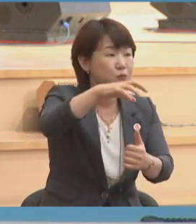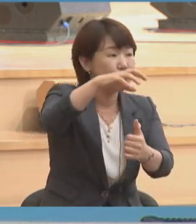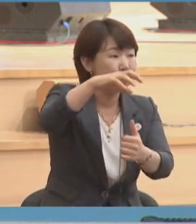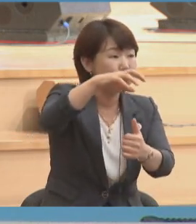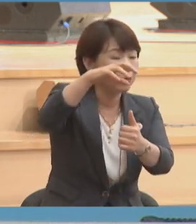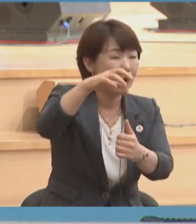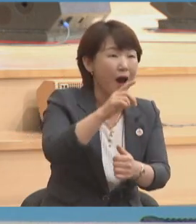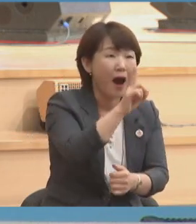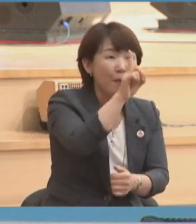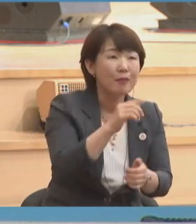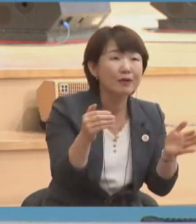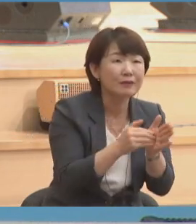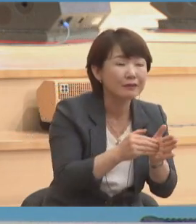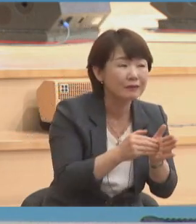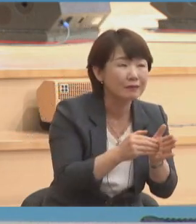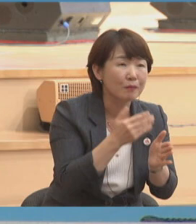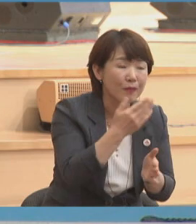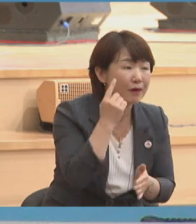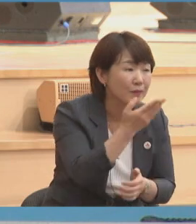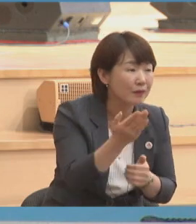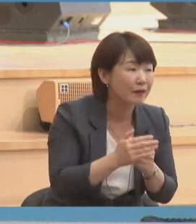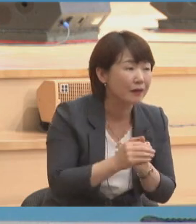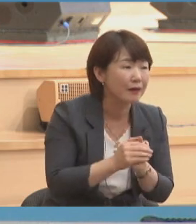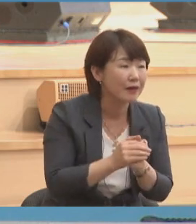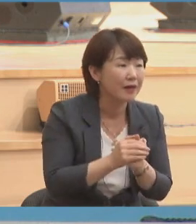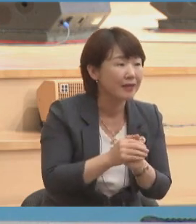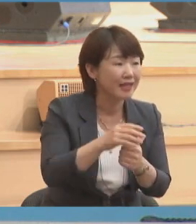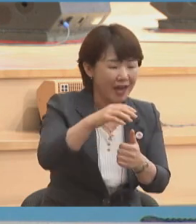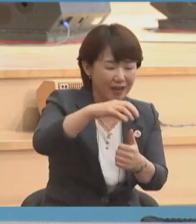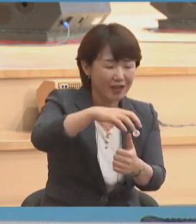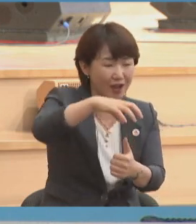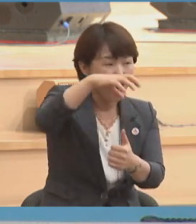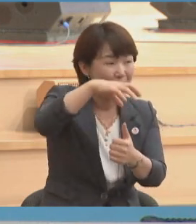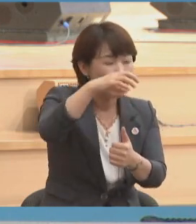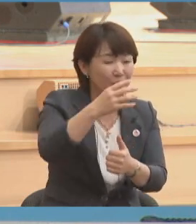한번 떼면 됩니까? 여러분 열기구 안 보셨나요?